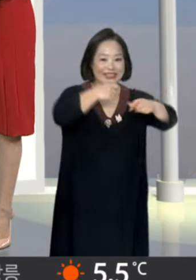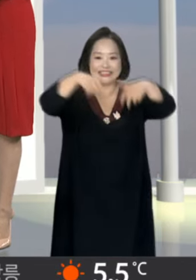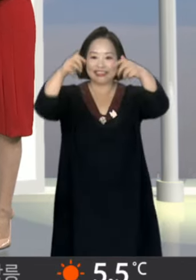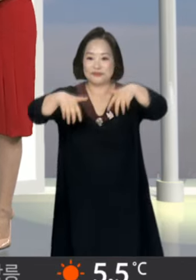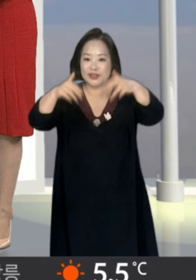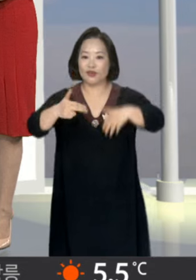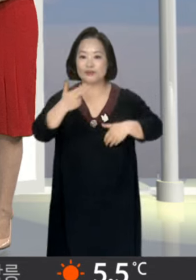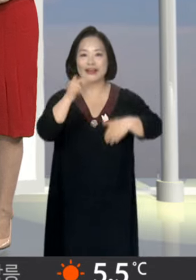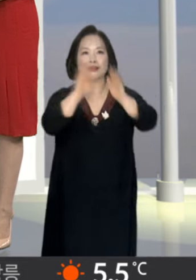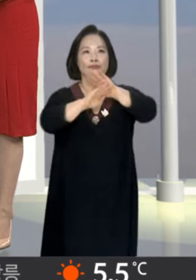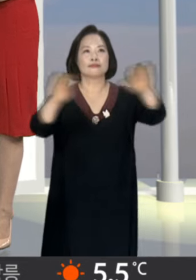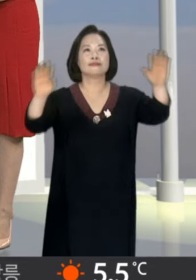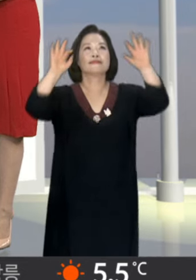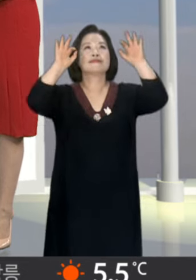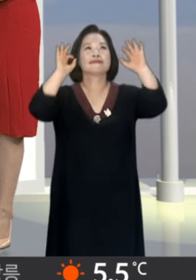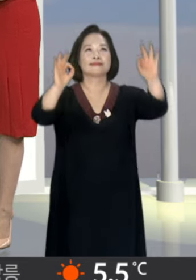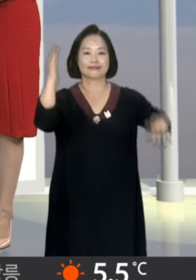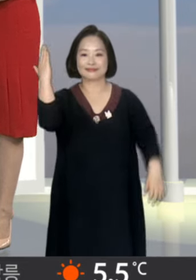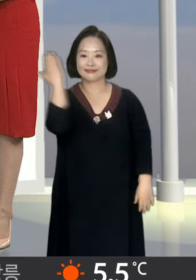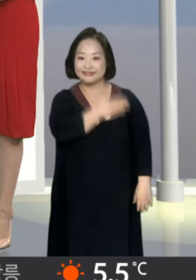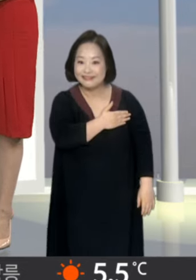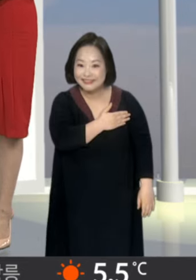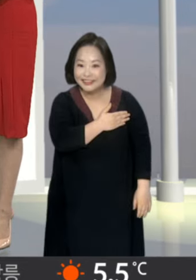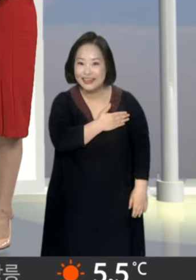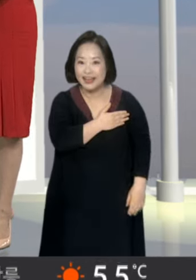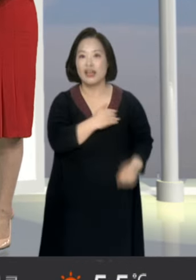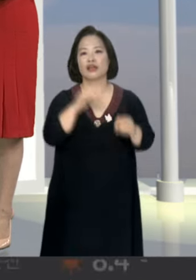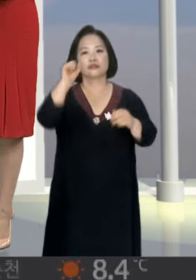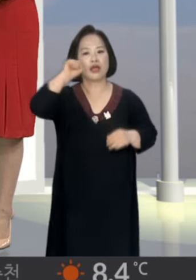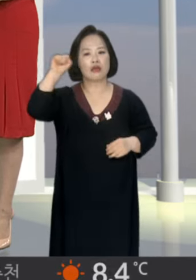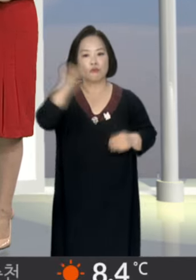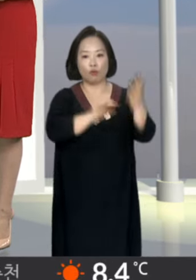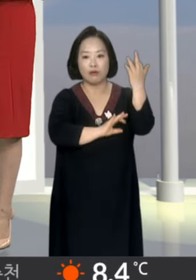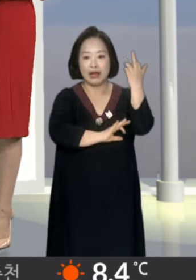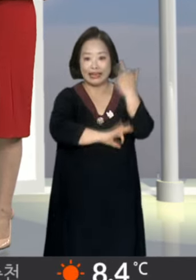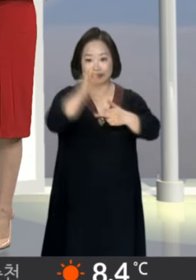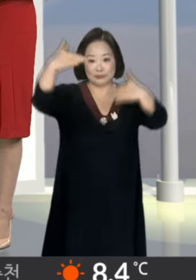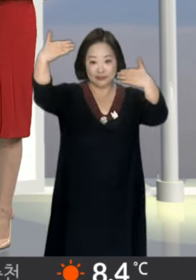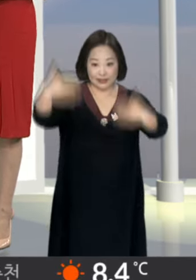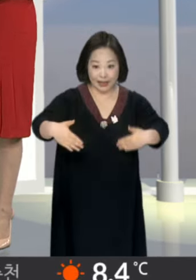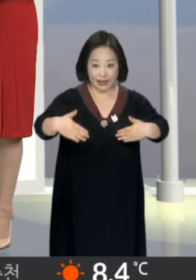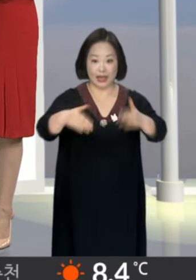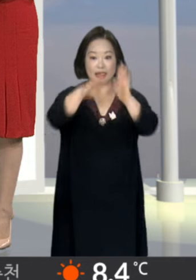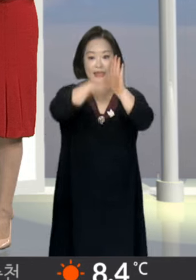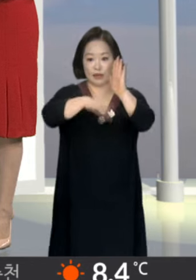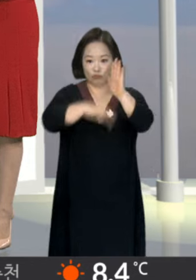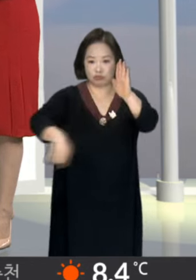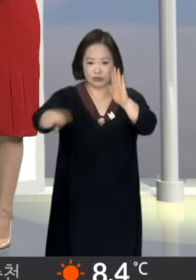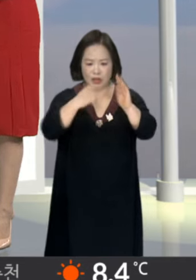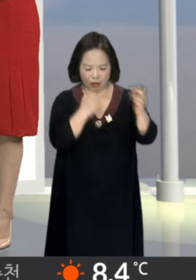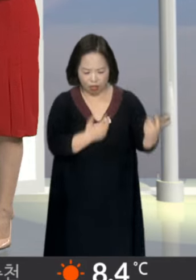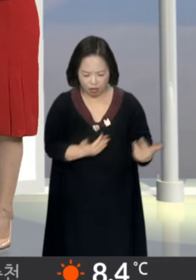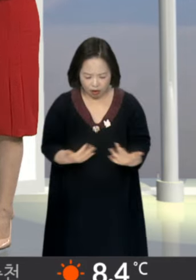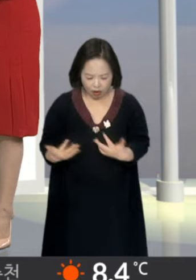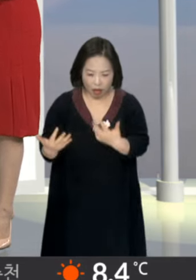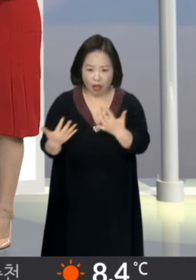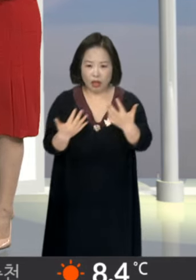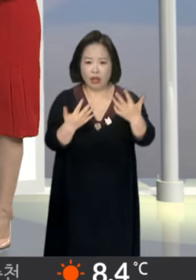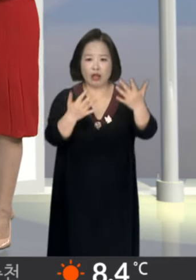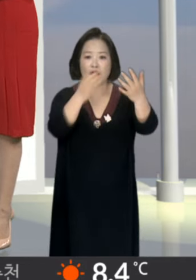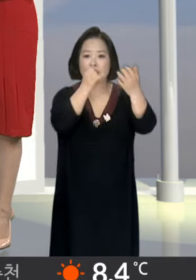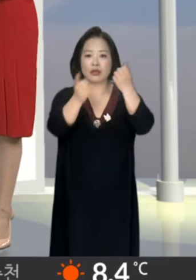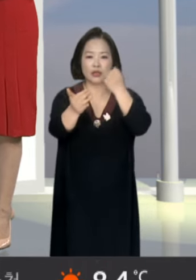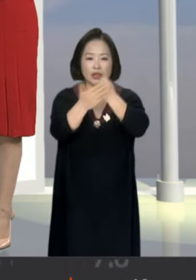없이 하늘 자체는 맑게 개겠습니다 다만 새벽부터 아침 사이 남부 내륙에는 짙은 안개가 끼면서